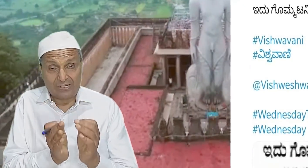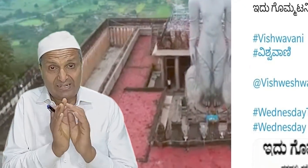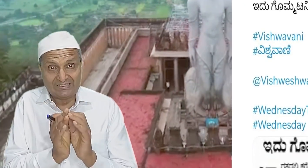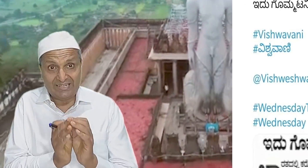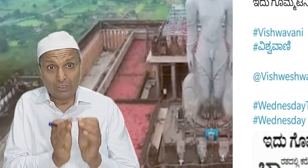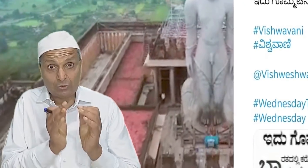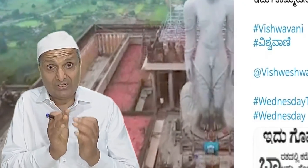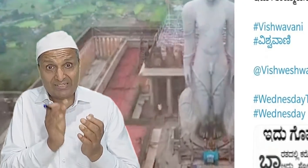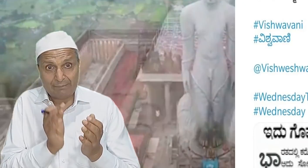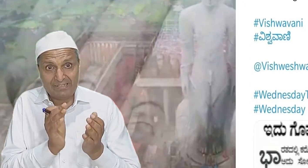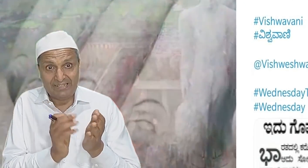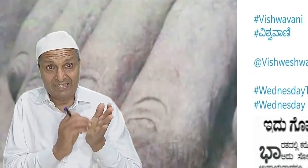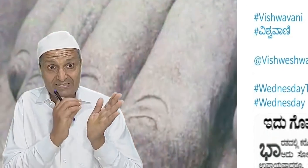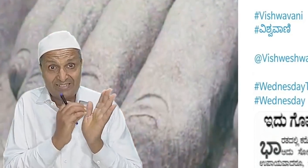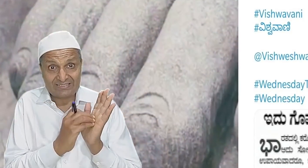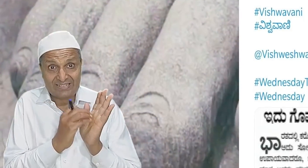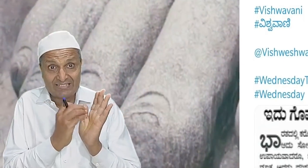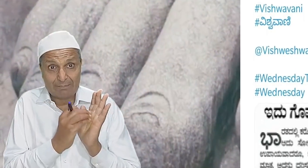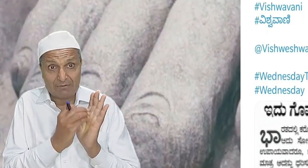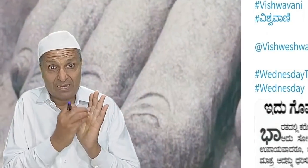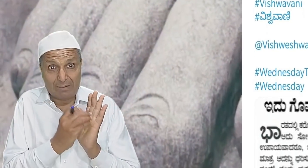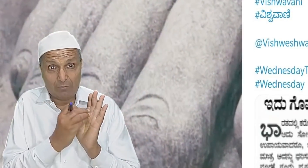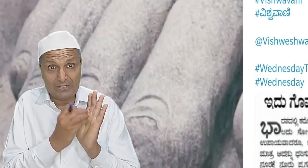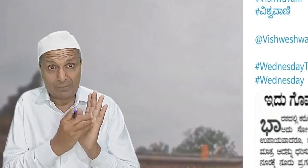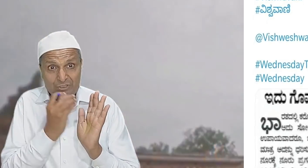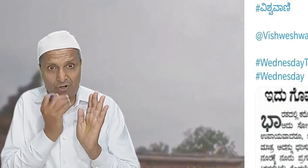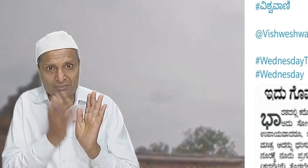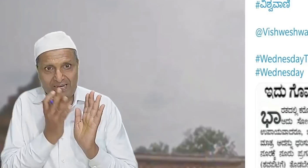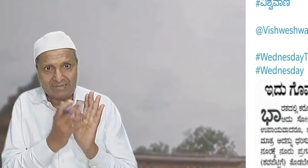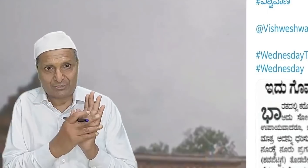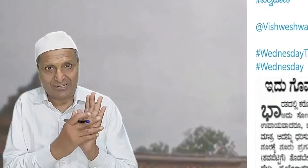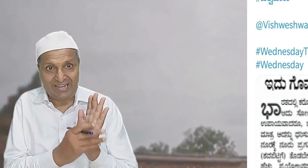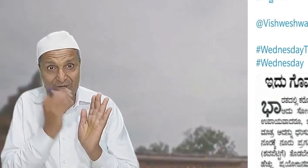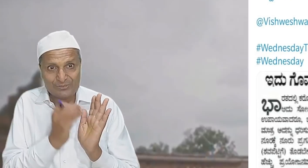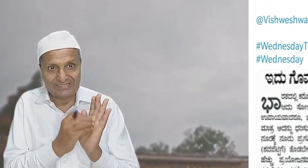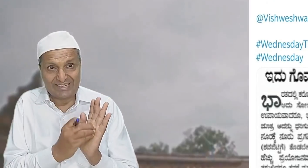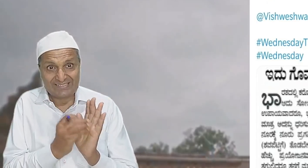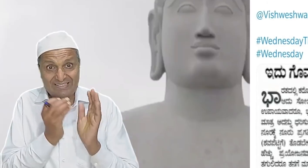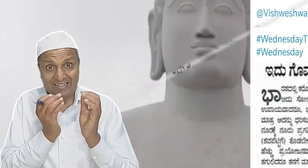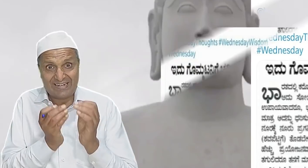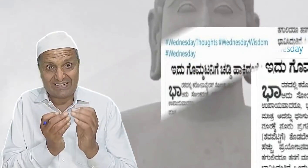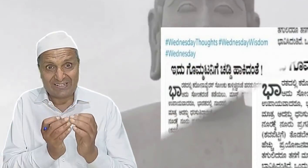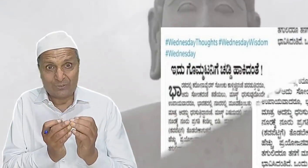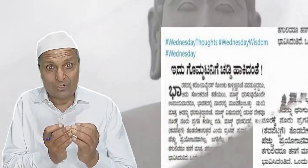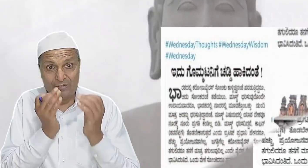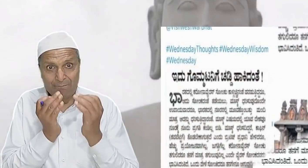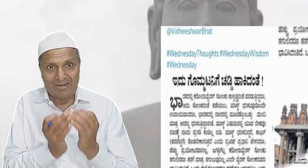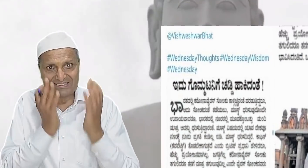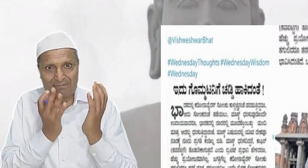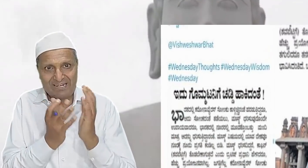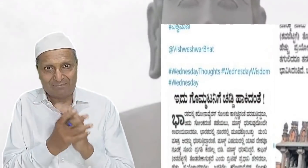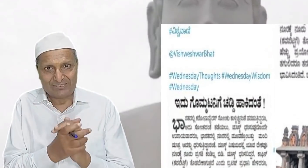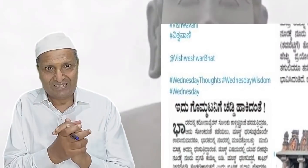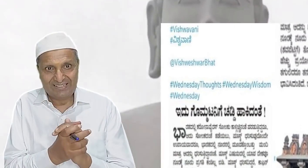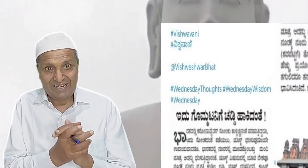मास्क लगाओ, नहीं लगाते थे। तो इसने टिप्पणी की, जिस तरीके से भगवान बाहुबली के ऊपर शॉर्ट्स पहनाना मुश्किल है, उसी तरीके से कर्नाटक के लोगों को